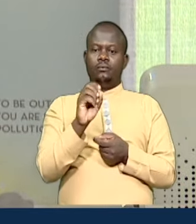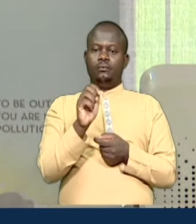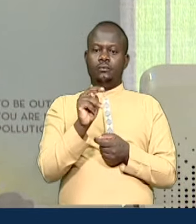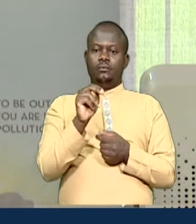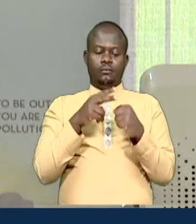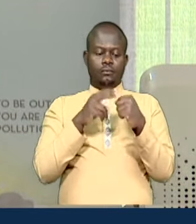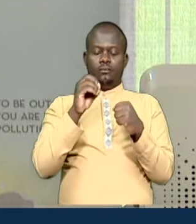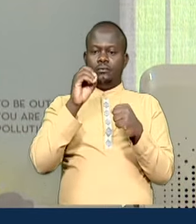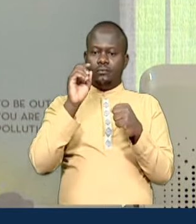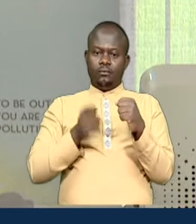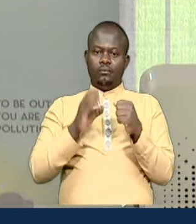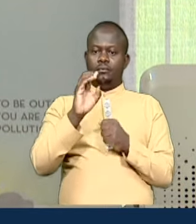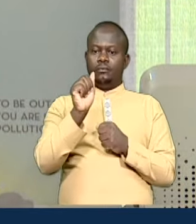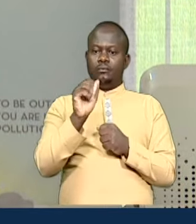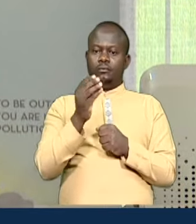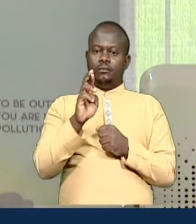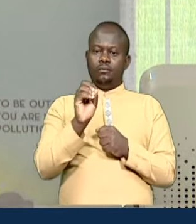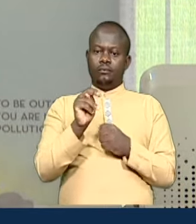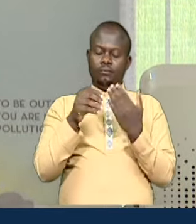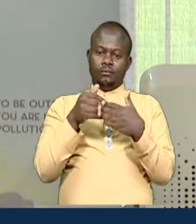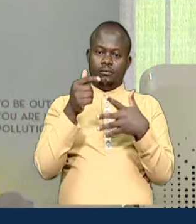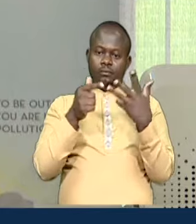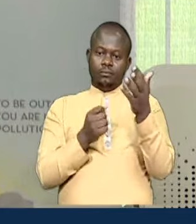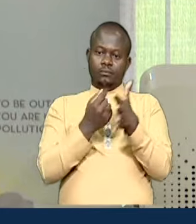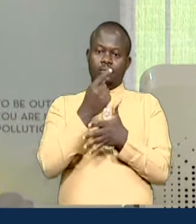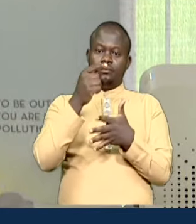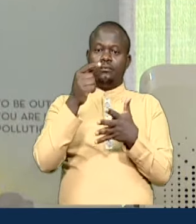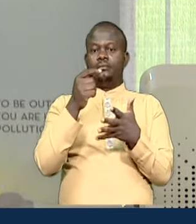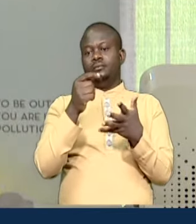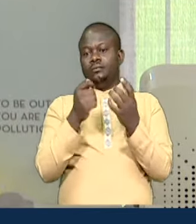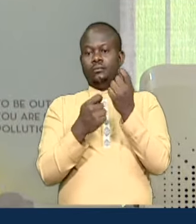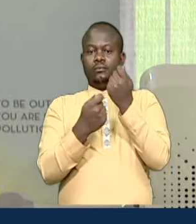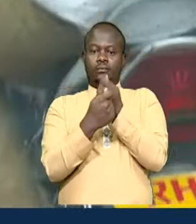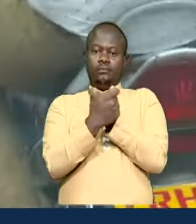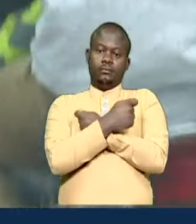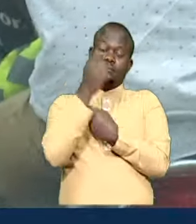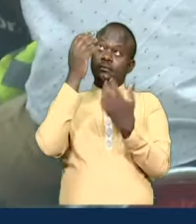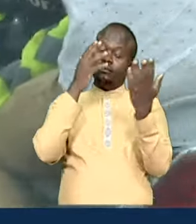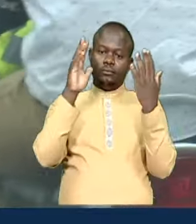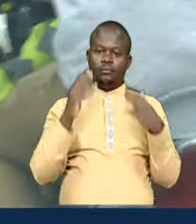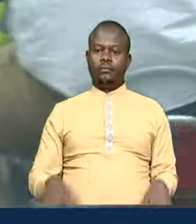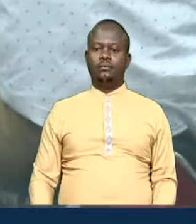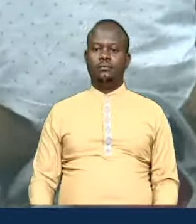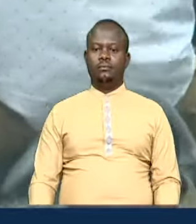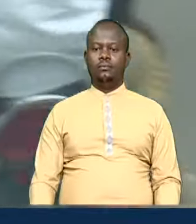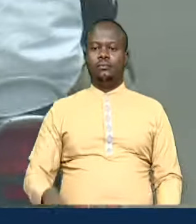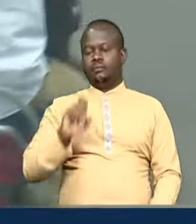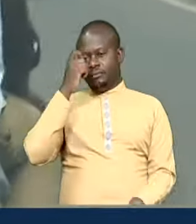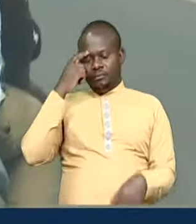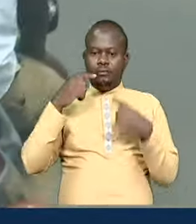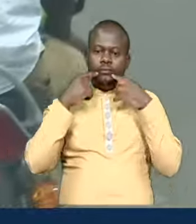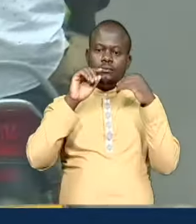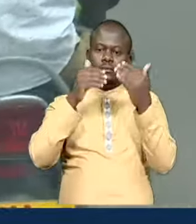70,000 bya carbon dioxide, aya myuka itera imihindagurikire y'ikirere. Leta ivuga ko kugeza